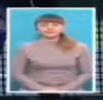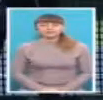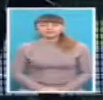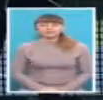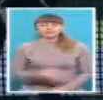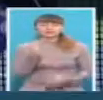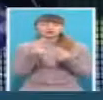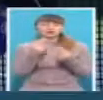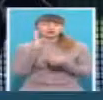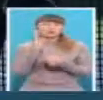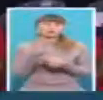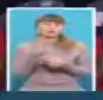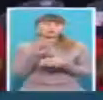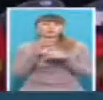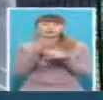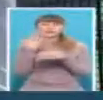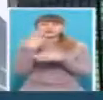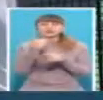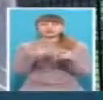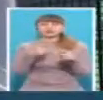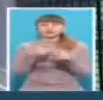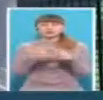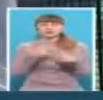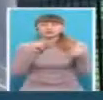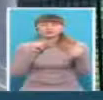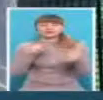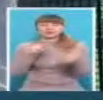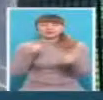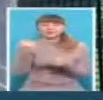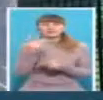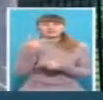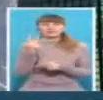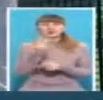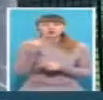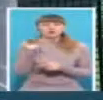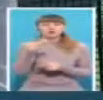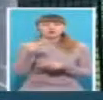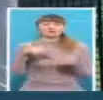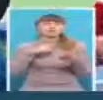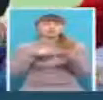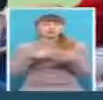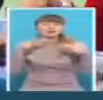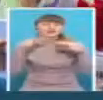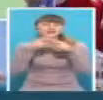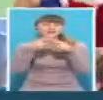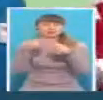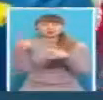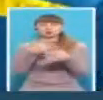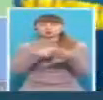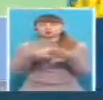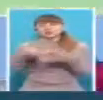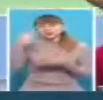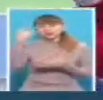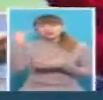күндері Астанада өтеді. Еске сала кетейік, биылғы Дэвис кубогінде Қазақстан Швейцария құрамасын 4-1 есебімен ұтып, сырт алаңда